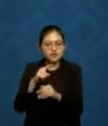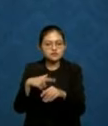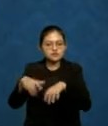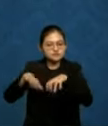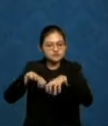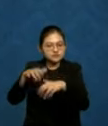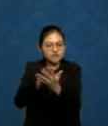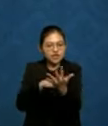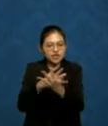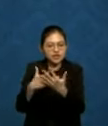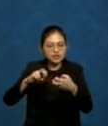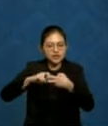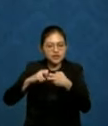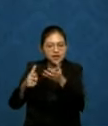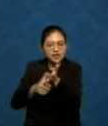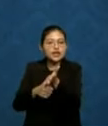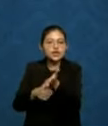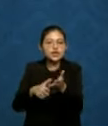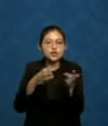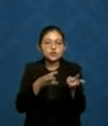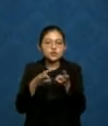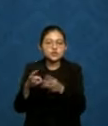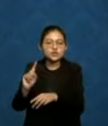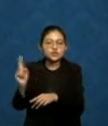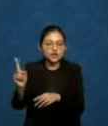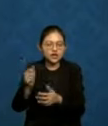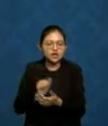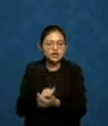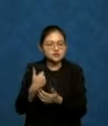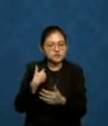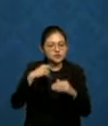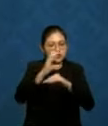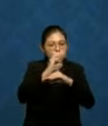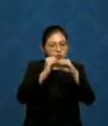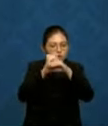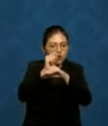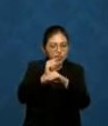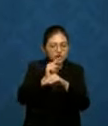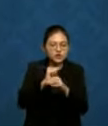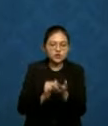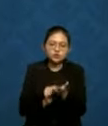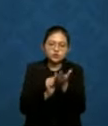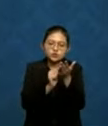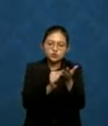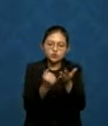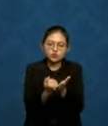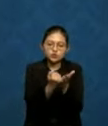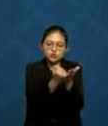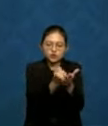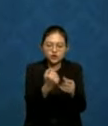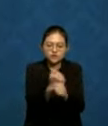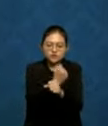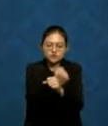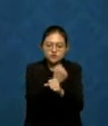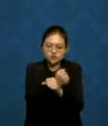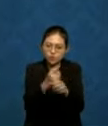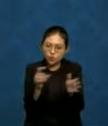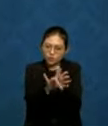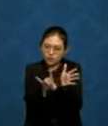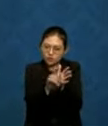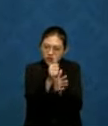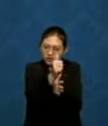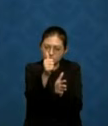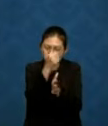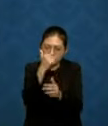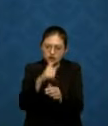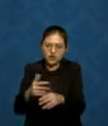การปัญหานี้ยังไงครับกองทุนมีนวัตกรรมมีหลักเกณฑ์หรือมีโครงการใหม่ๆที่ช่วยให้การฝึกฝีมือมีคุณภาพมากขึ้นหรือไม่ครับฝึกเสร็จแรง